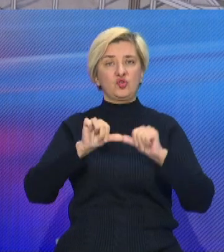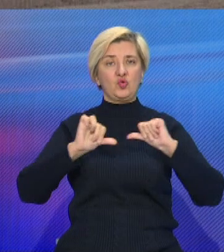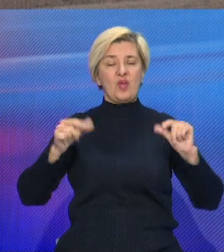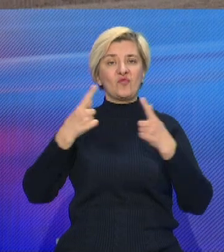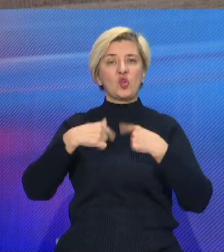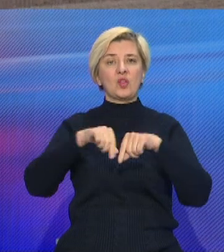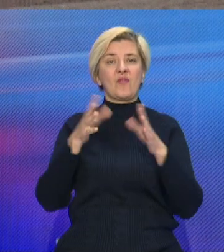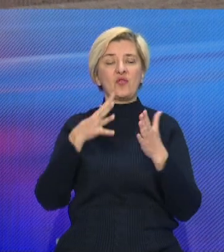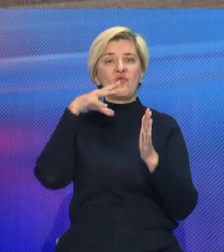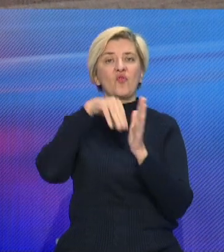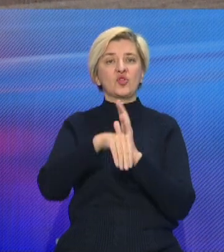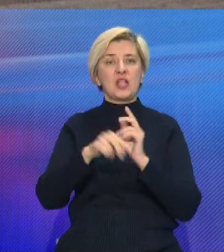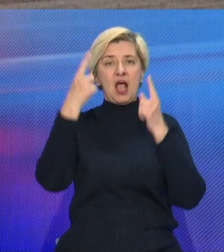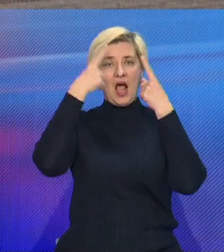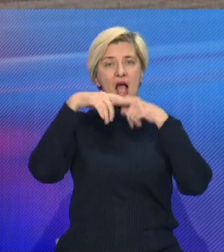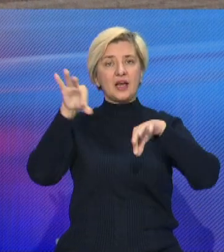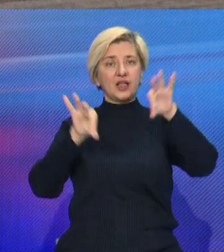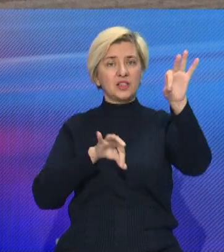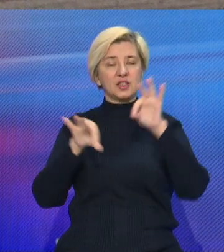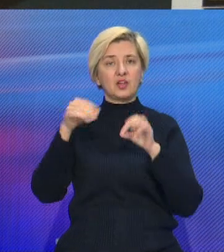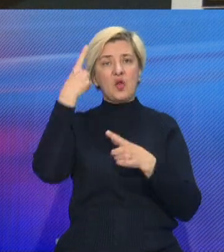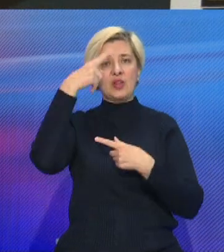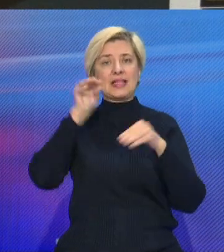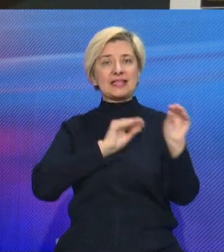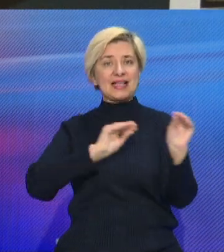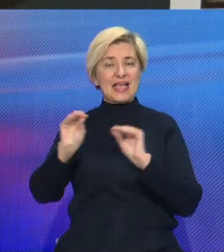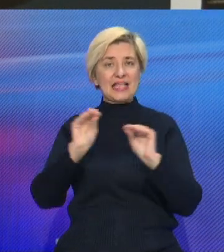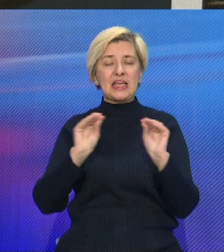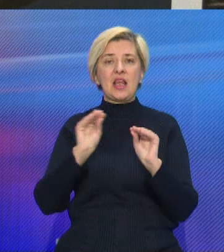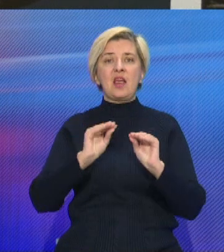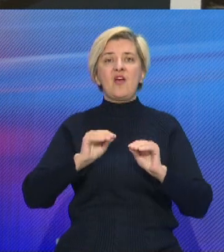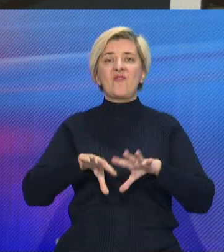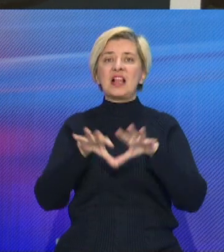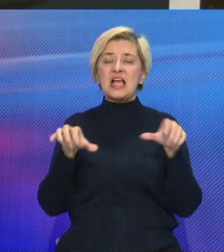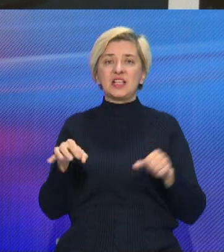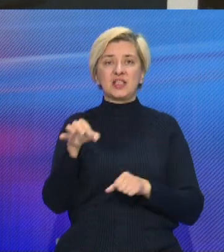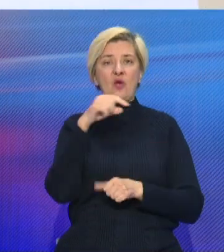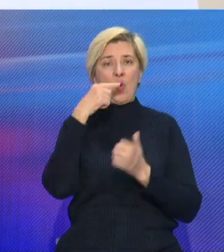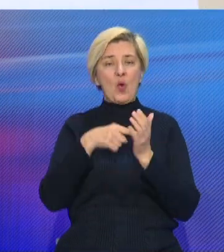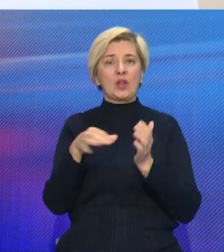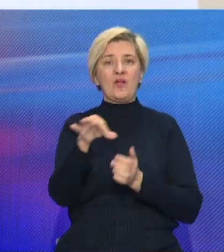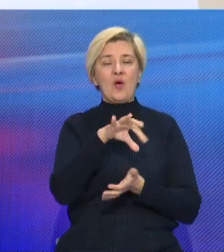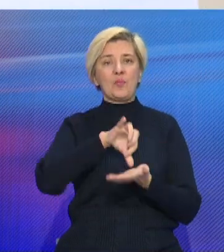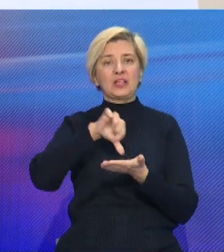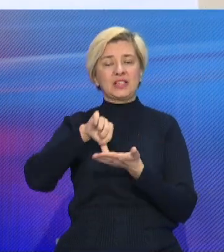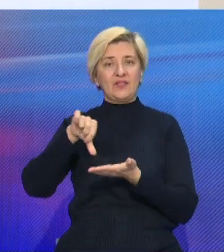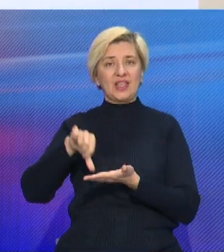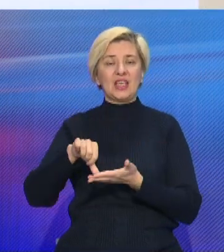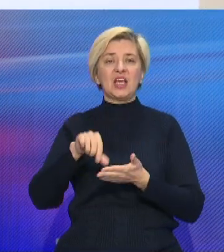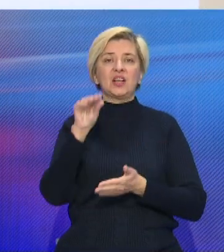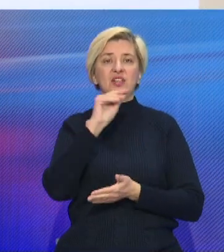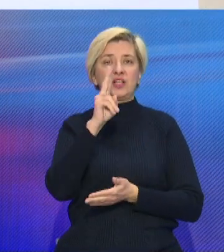архітэктары, дызайнеры, улады горада і вобласці, прадстаўнікі будаўнічых і жыллёва-камунальных арганізацый. Есть интересные